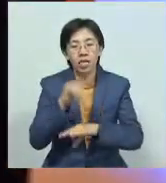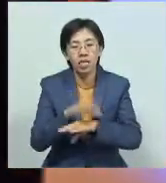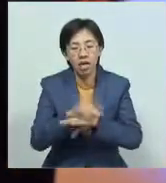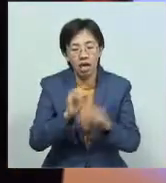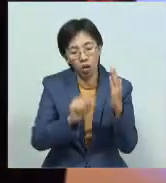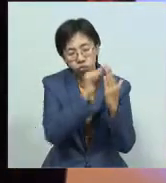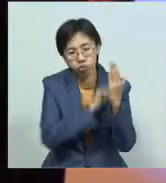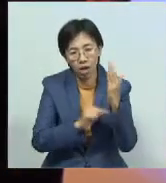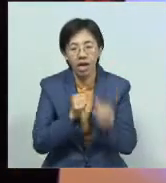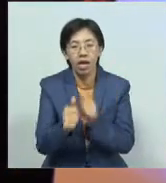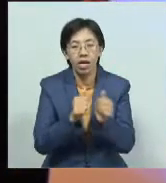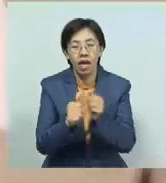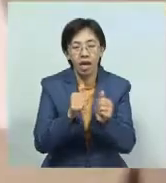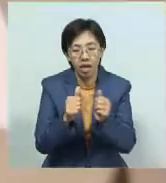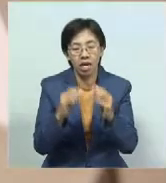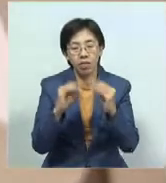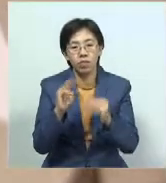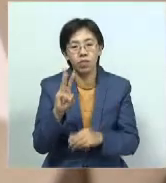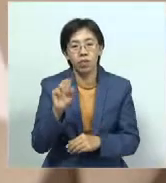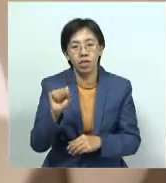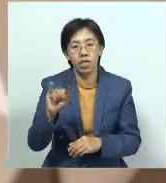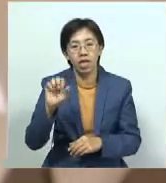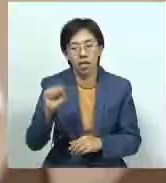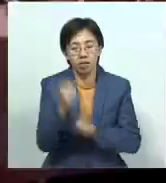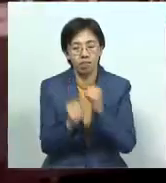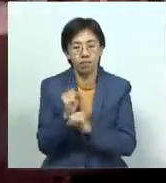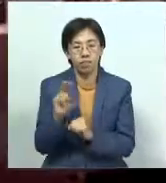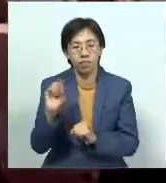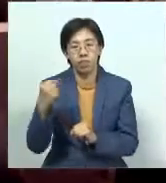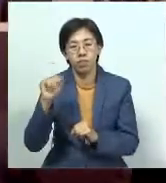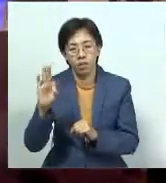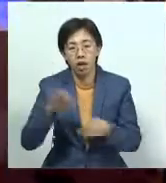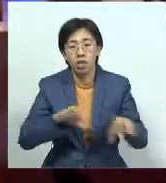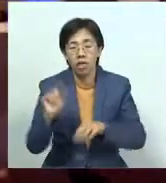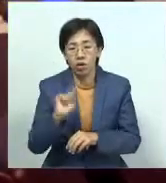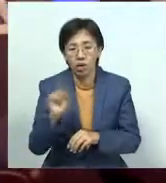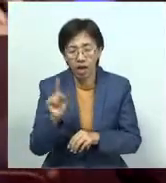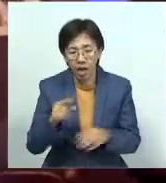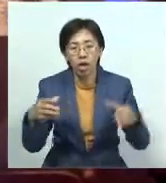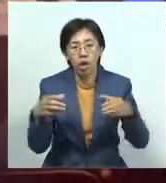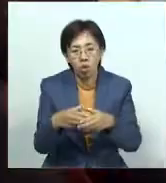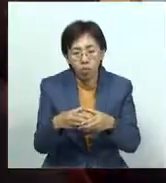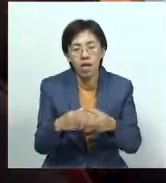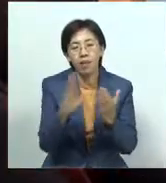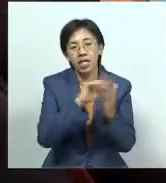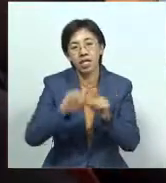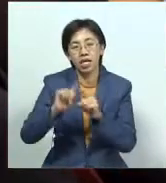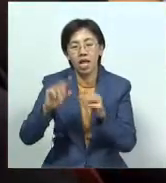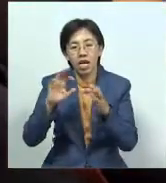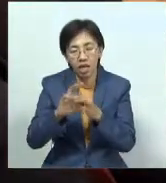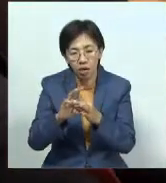ข้าร่วมแข่งขันในเวที WSIS 2019ที่จัดโดยสหภาพโทรคมนาคมระหว่างประเทศ